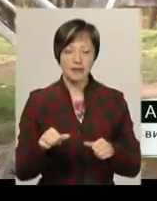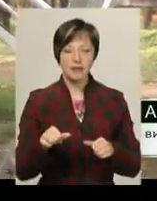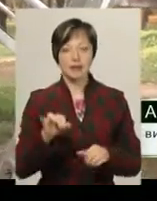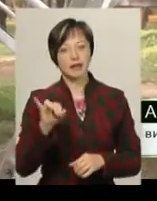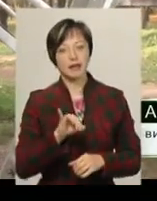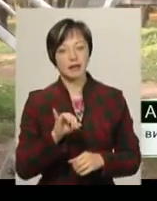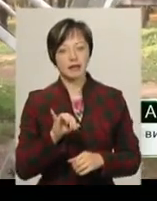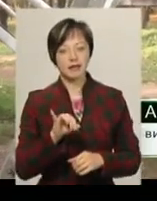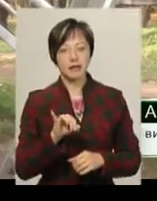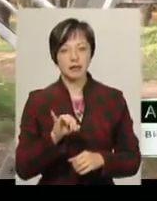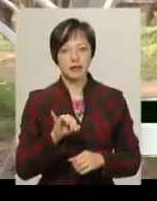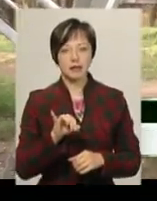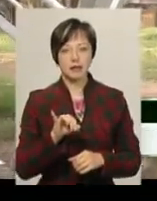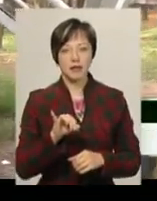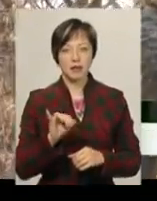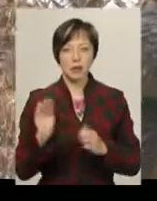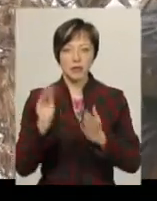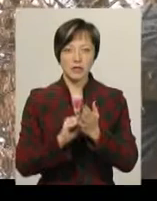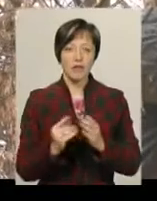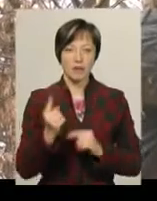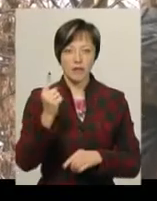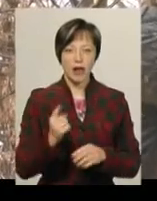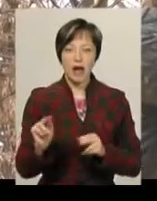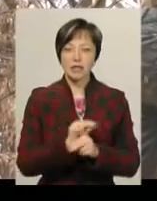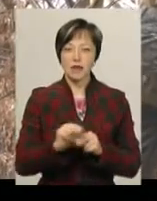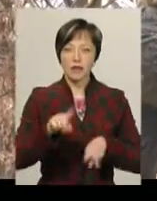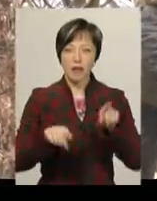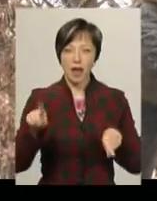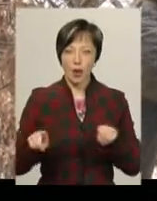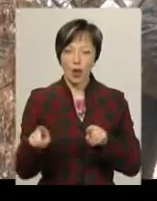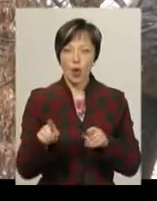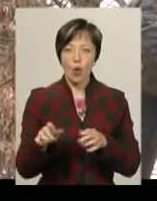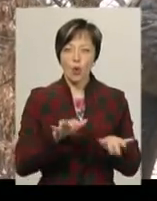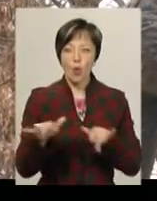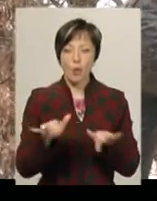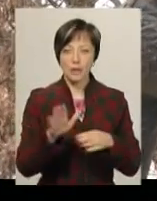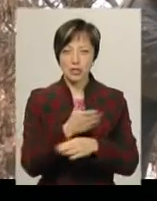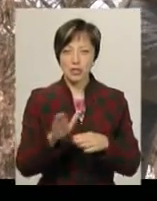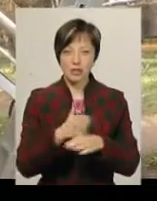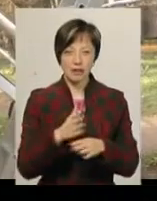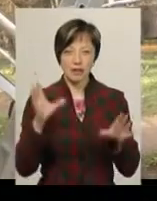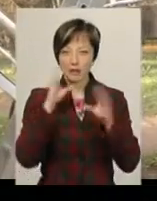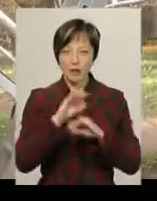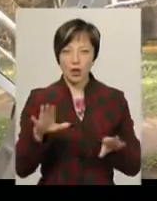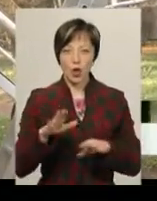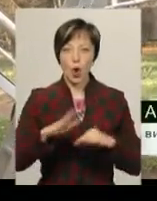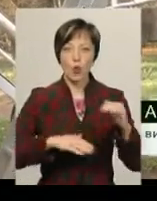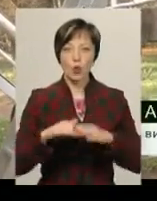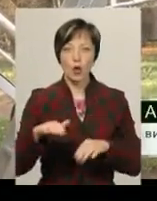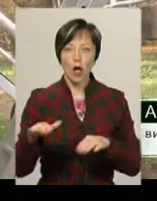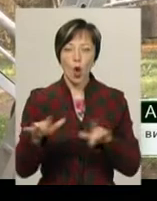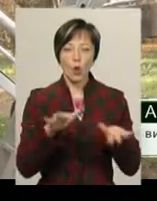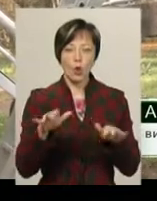і поставимо наверх. Реставрувати деякі рухомі частини скульптури «Космонавт» не вдалося. Руки рухатись